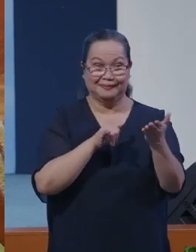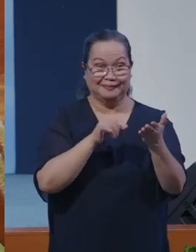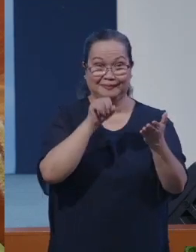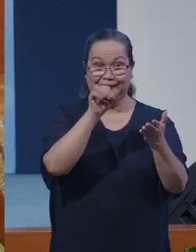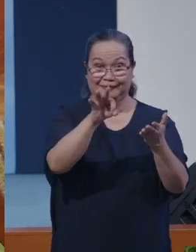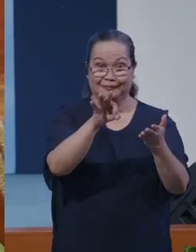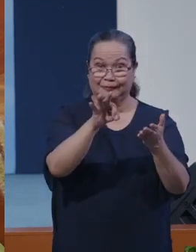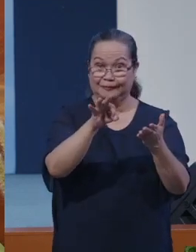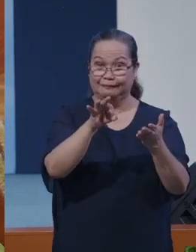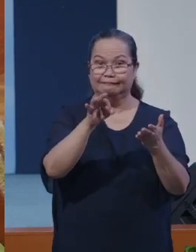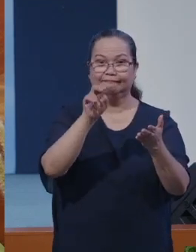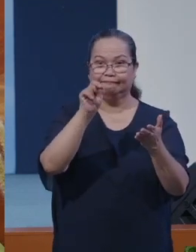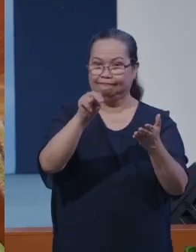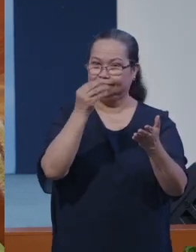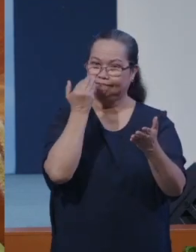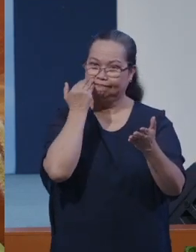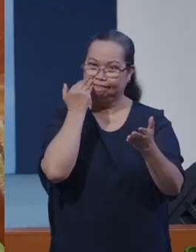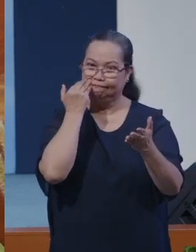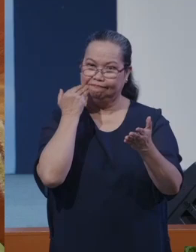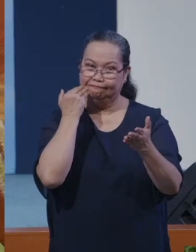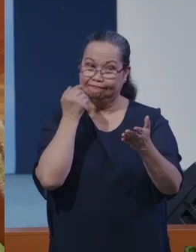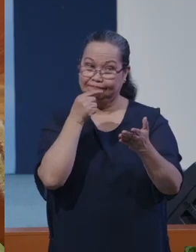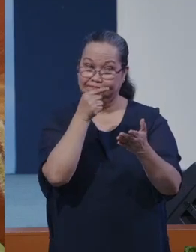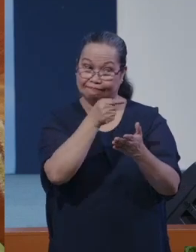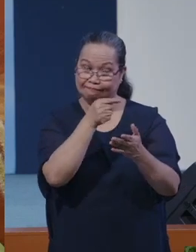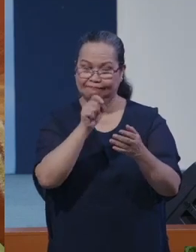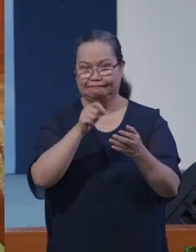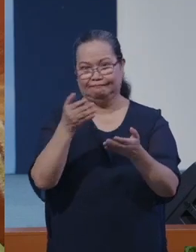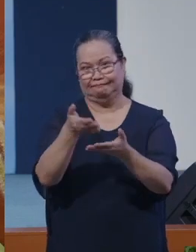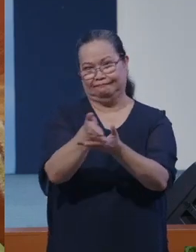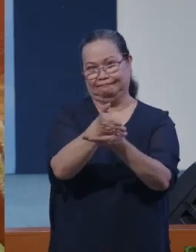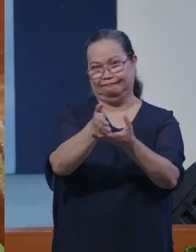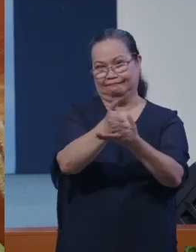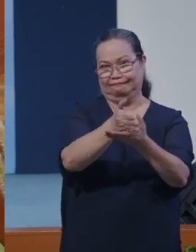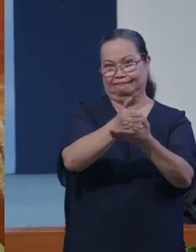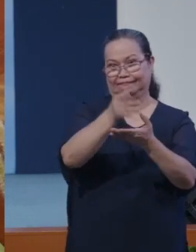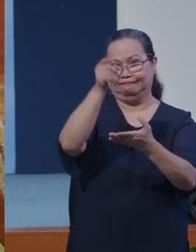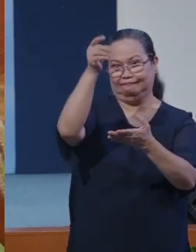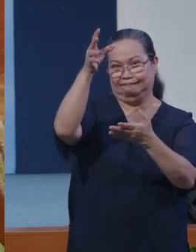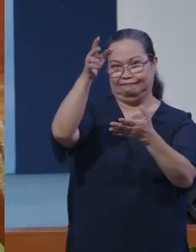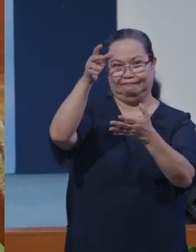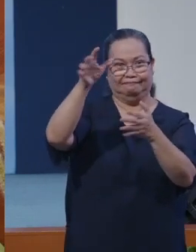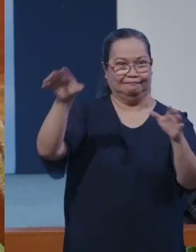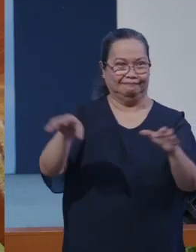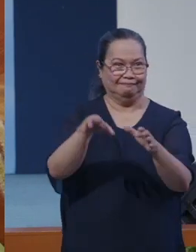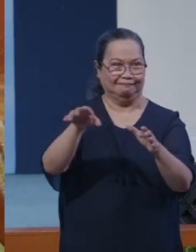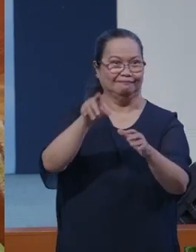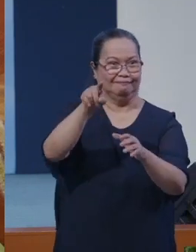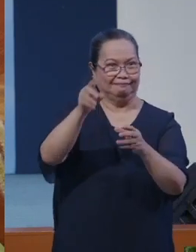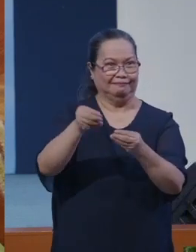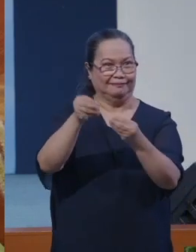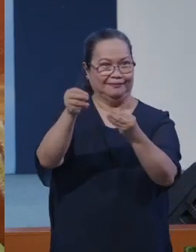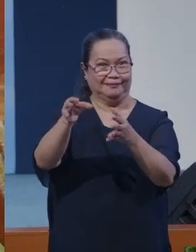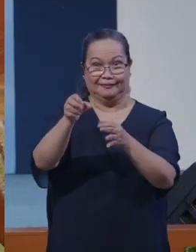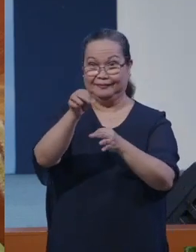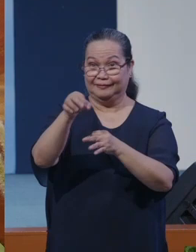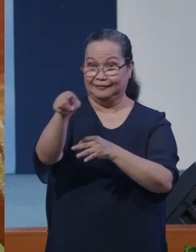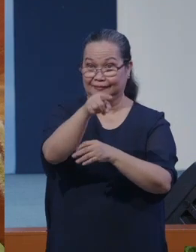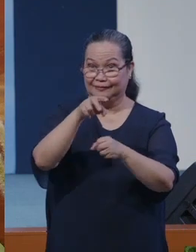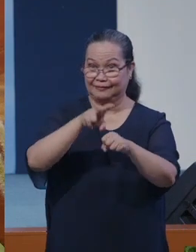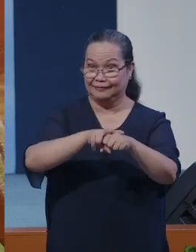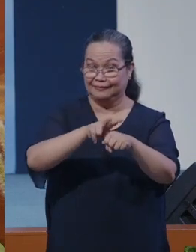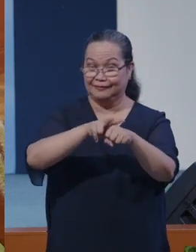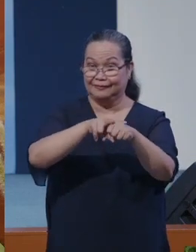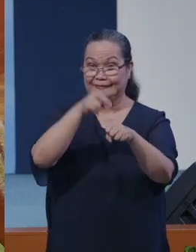meron nangangailangan, mag-share kayo. Kung kailangan ng gawain ng Panginoon, magbigay kayo. Kung kailangan nyo mag-ipon para